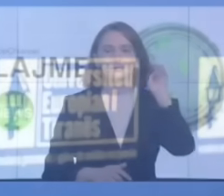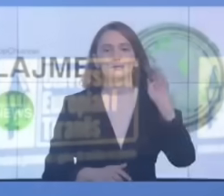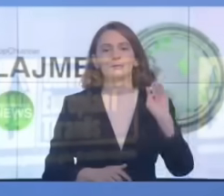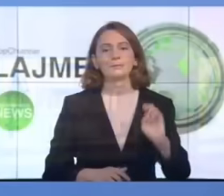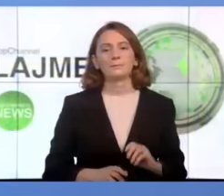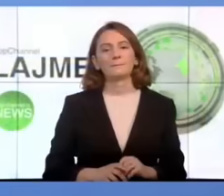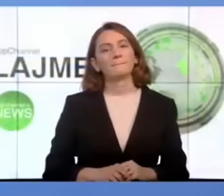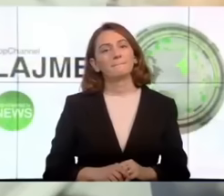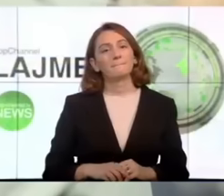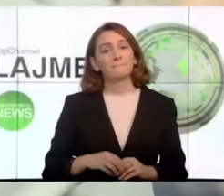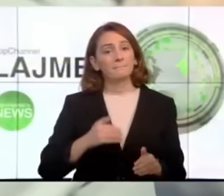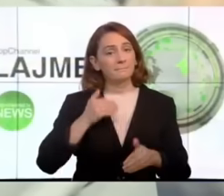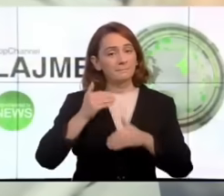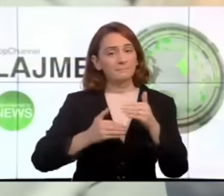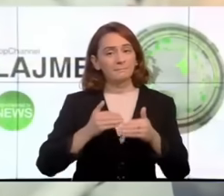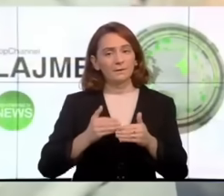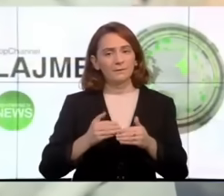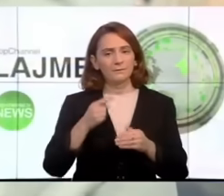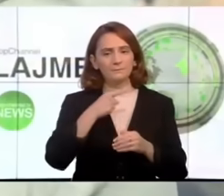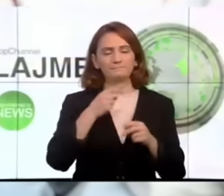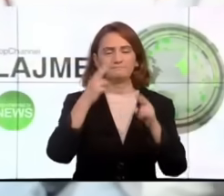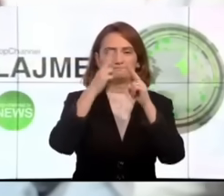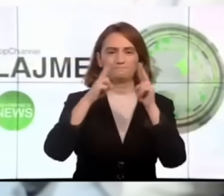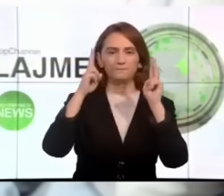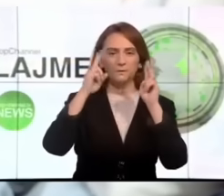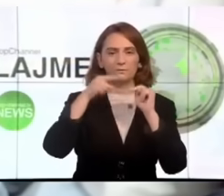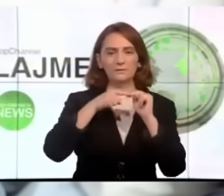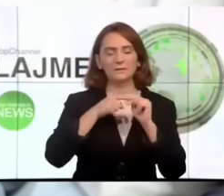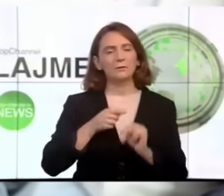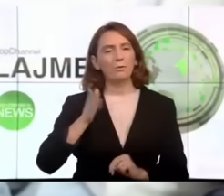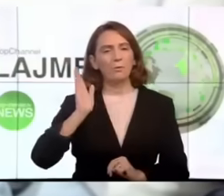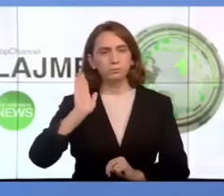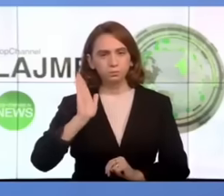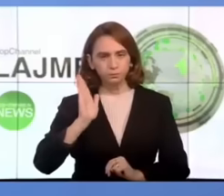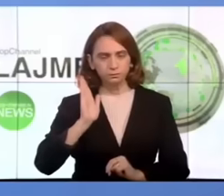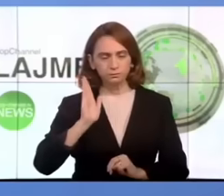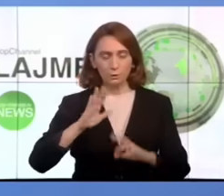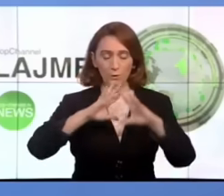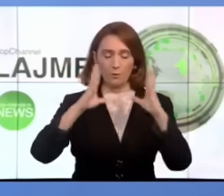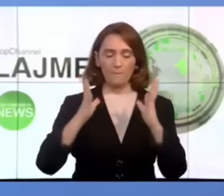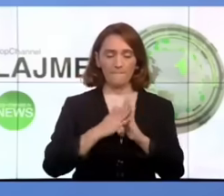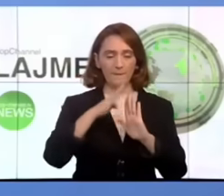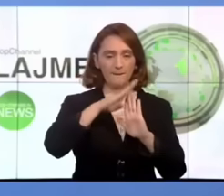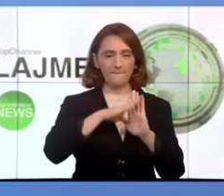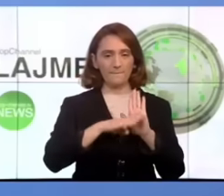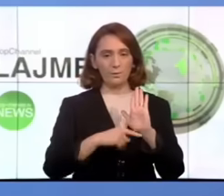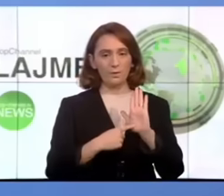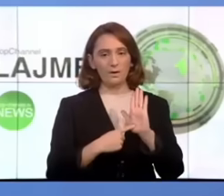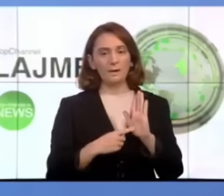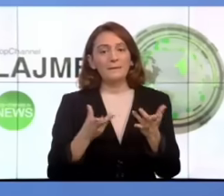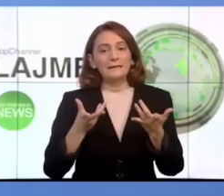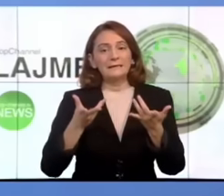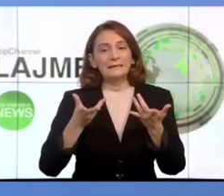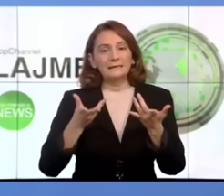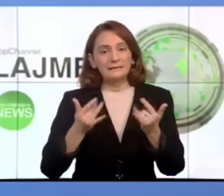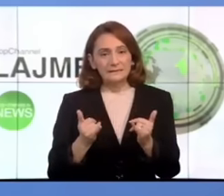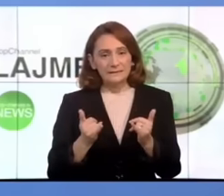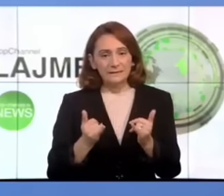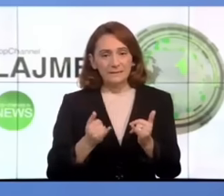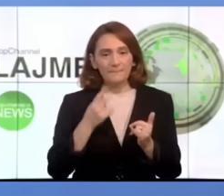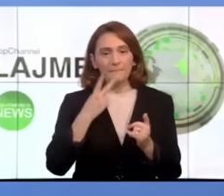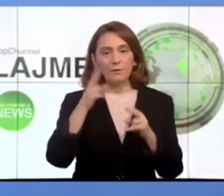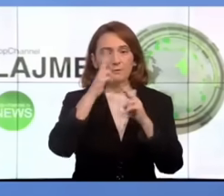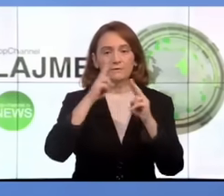e projekteve tona të kërkimit, me qëllim promovimin e metodologjisë së re të mësimdhënies në këtë